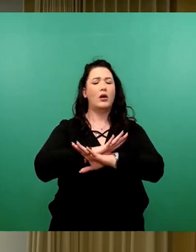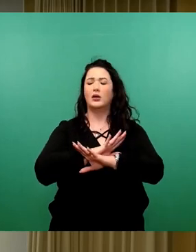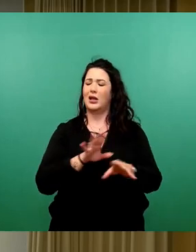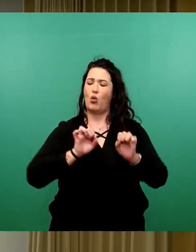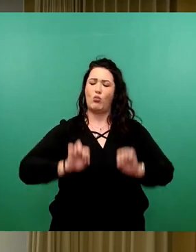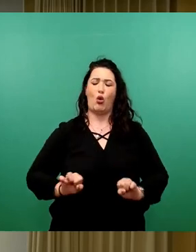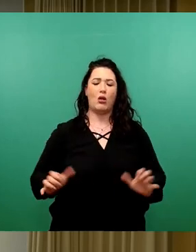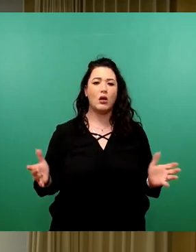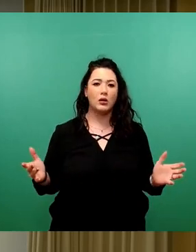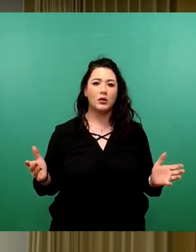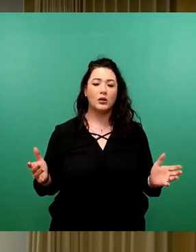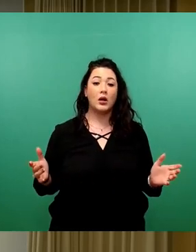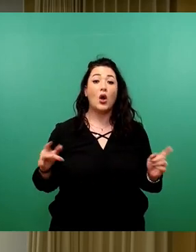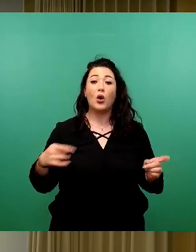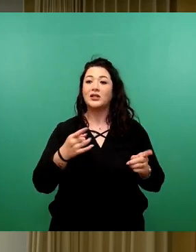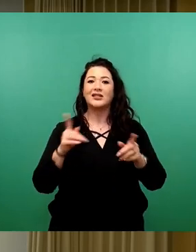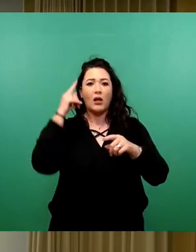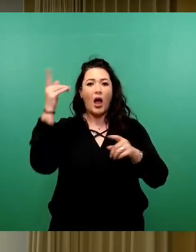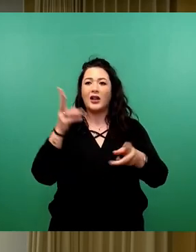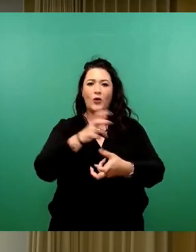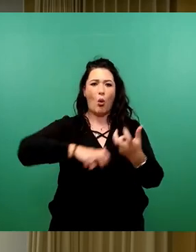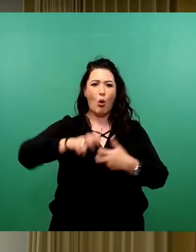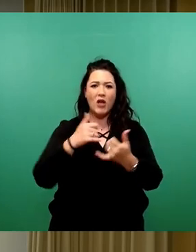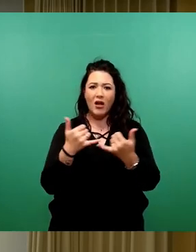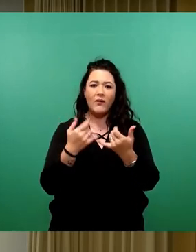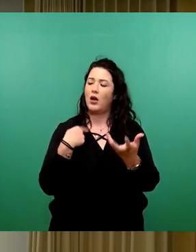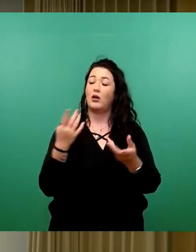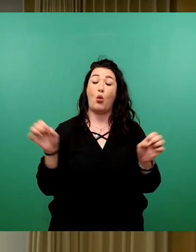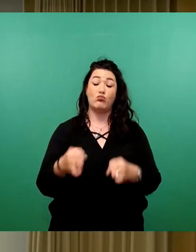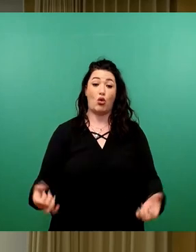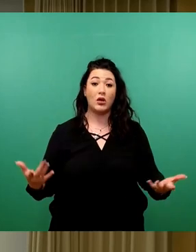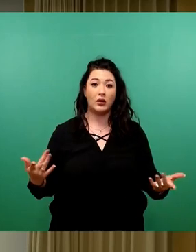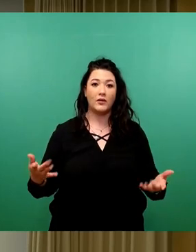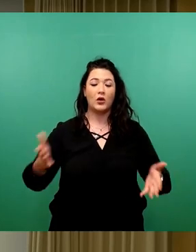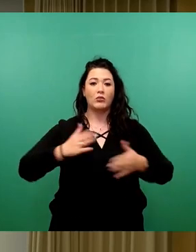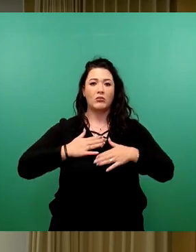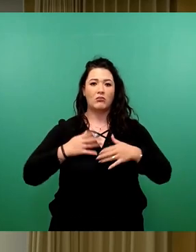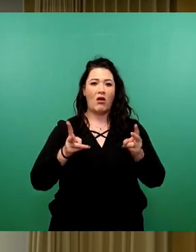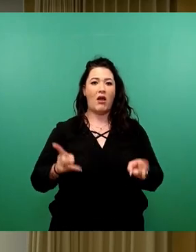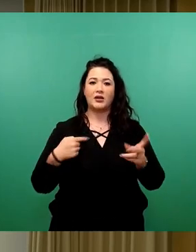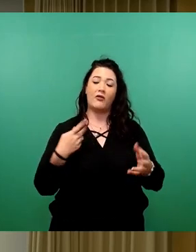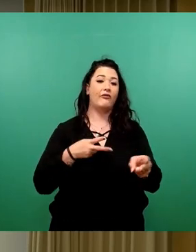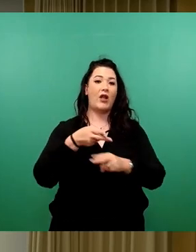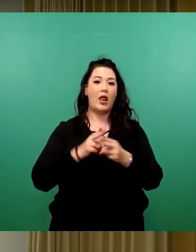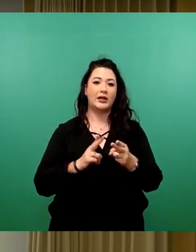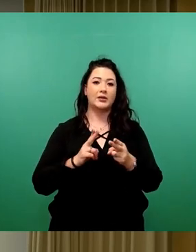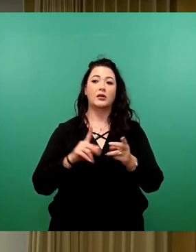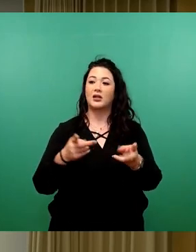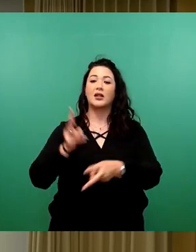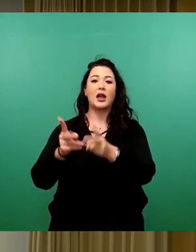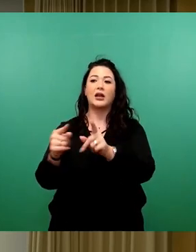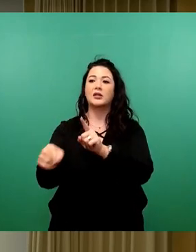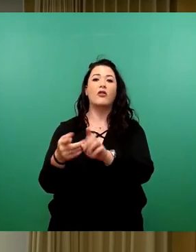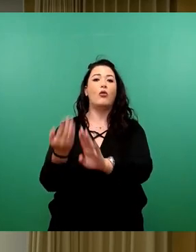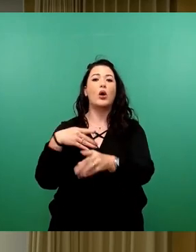doch Bände, wie Sie mit dem Rat umgehen. Sie haben mich in meinen Rechten verletzt. Das ist gerichtsfest festgestellt worden.